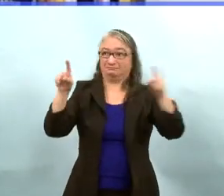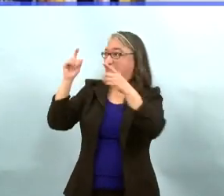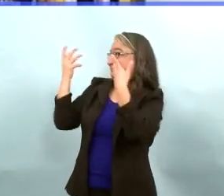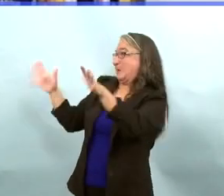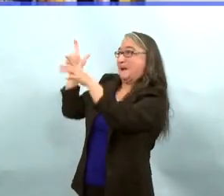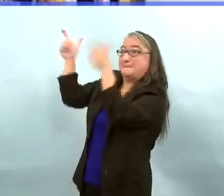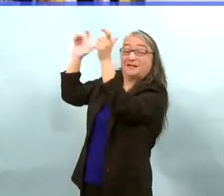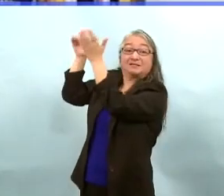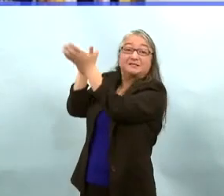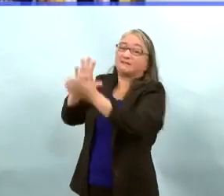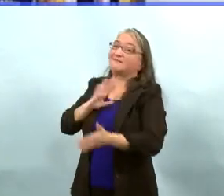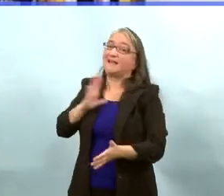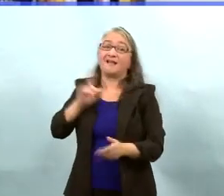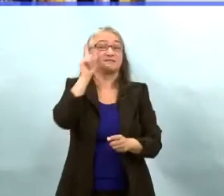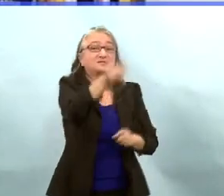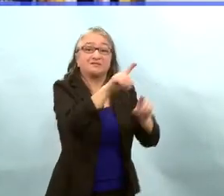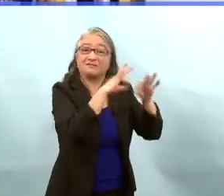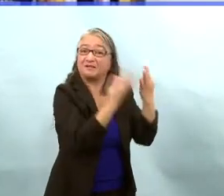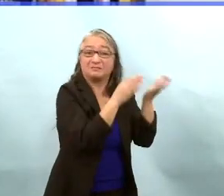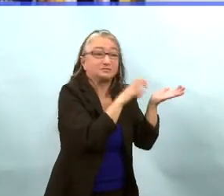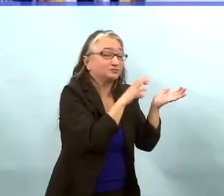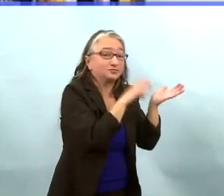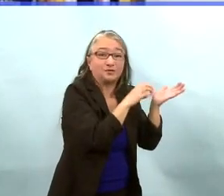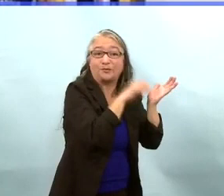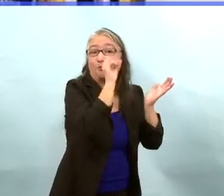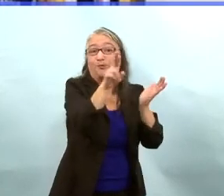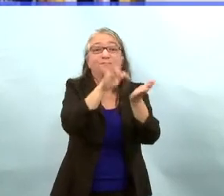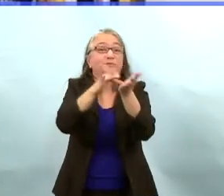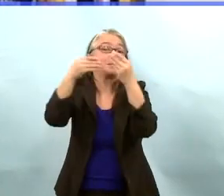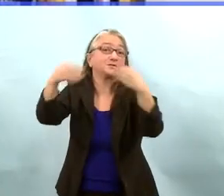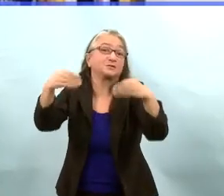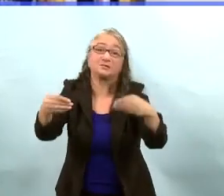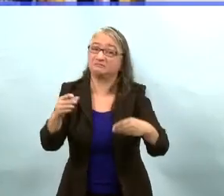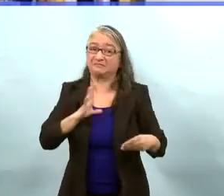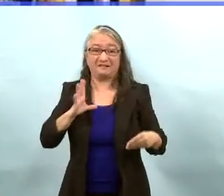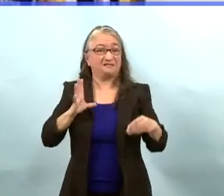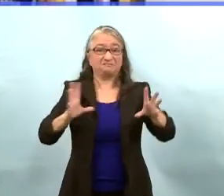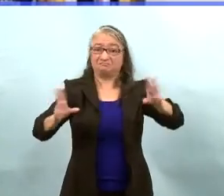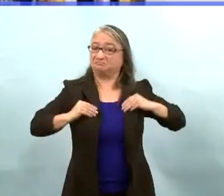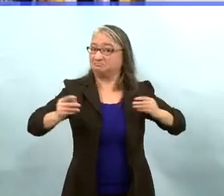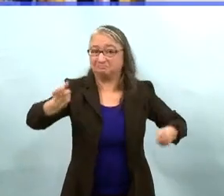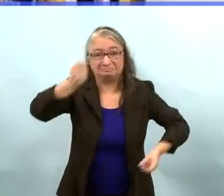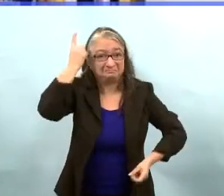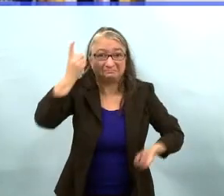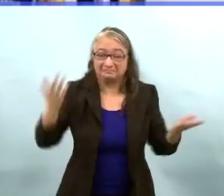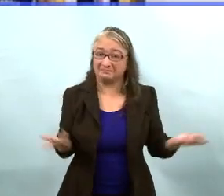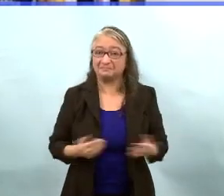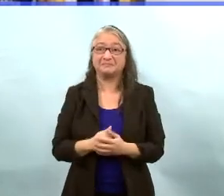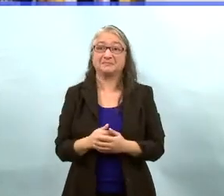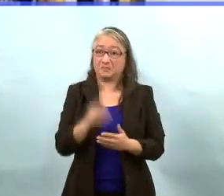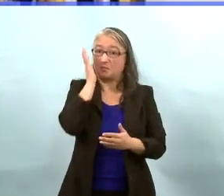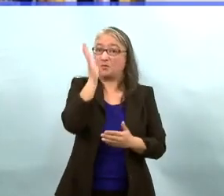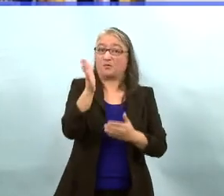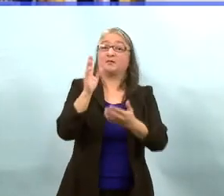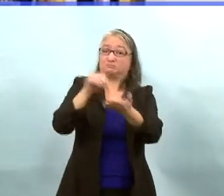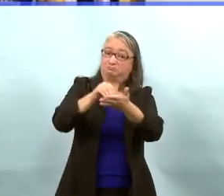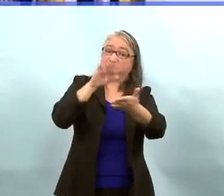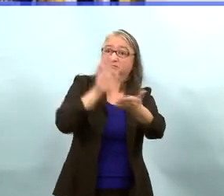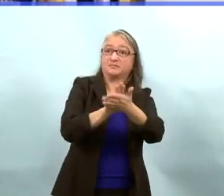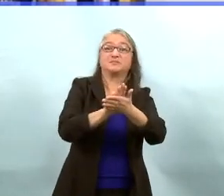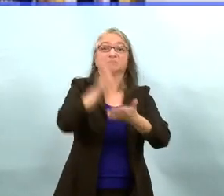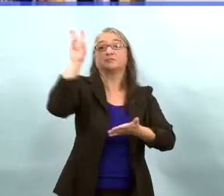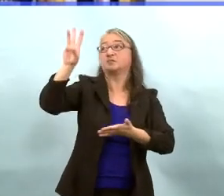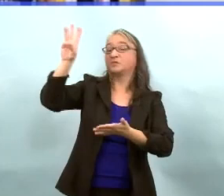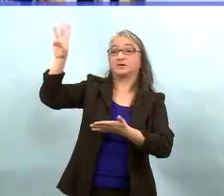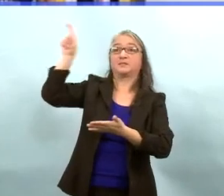formidable. S'ils veulent que ce soit leur médecin de famille qui donne le vaccin à leur enfant, eh bien, on encourage tout à fait ça. Si